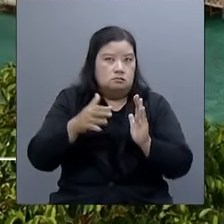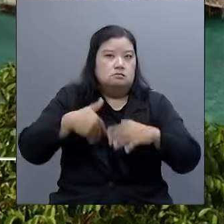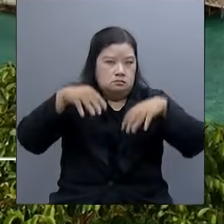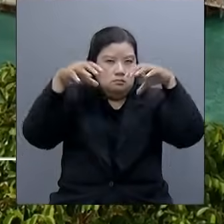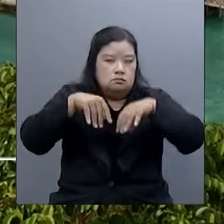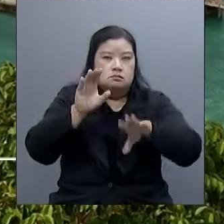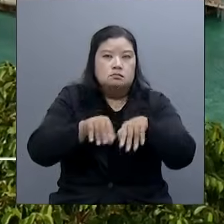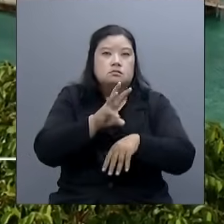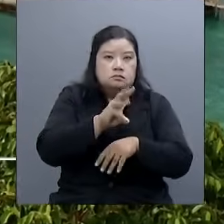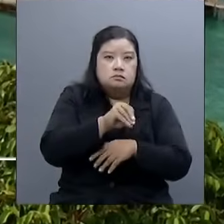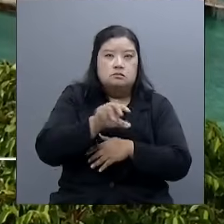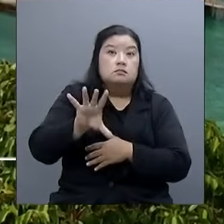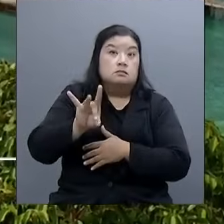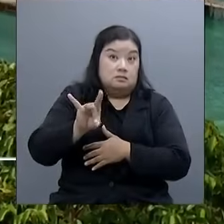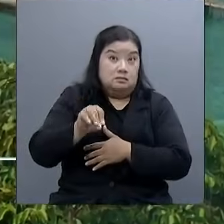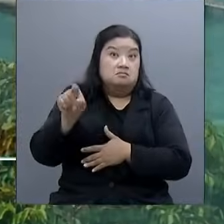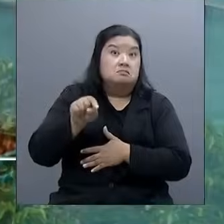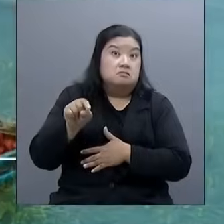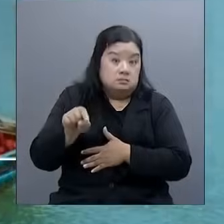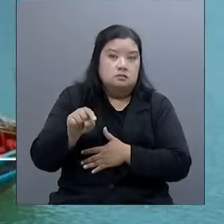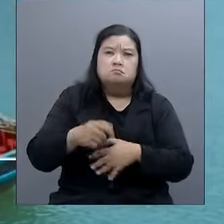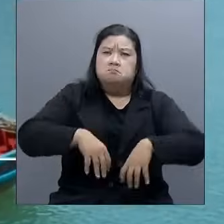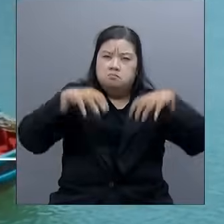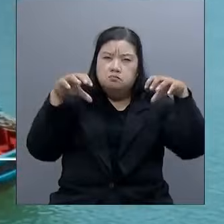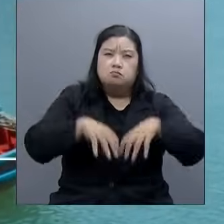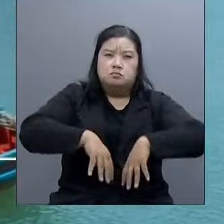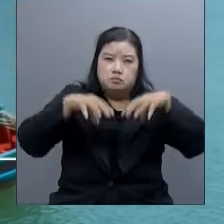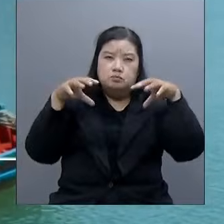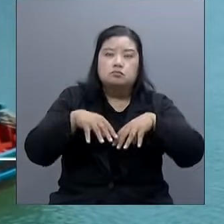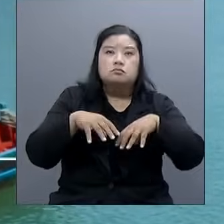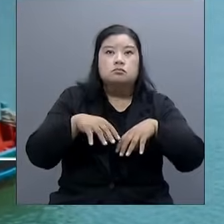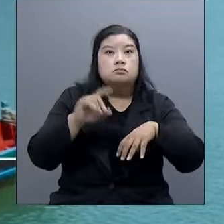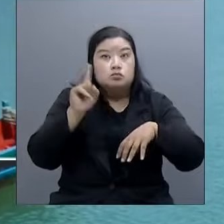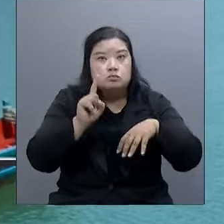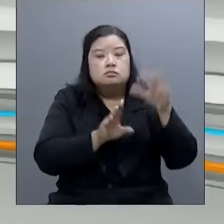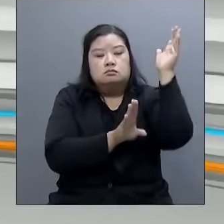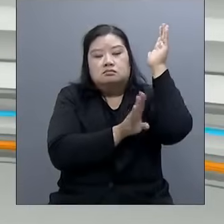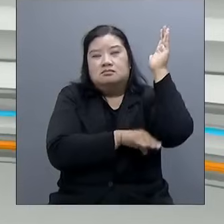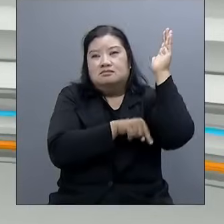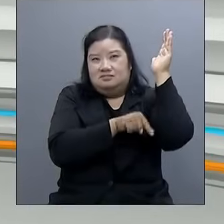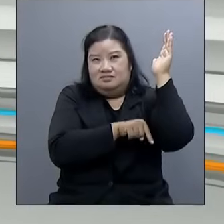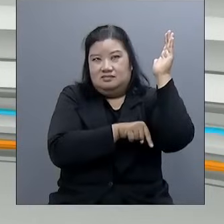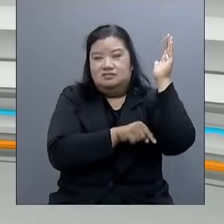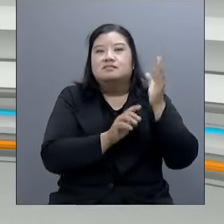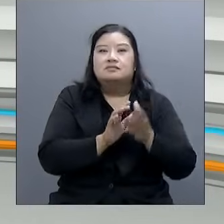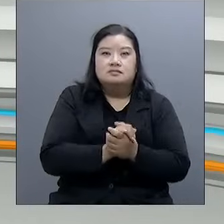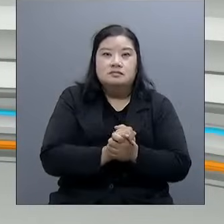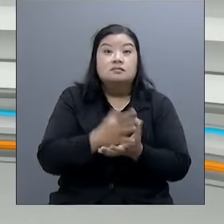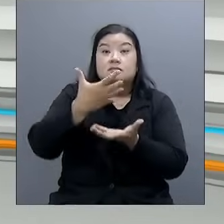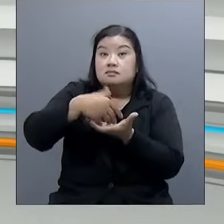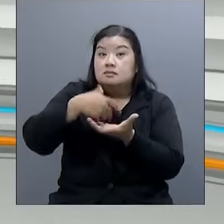เป็น 60-80% ของพื้นที่มีฝนตกหนักถึงหนักมากส่วนมากทางตอนล่างของภาคและก